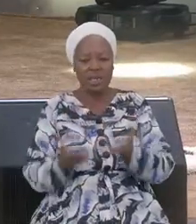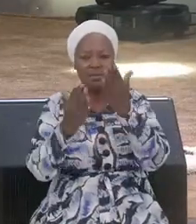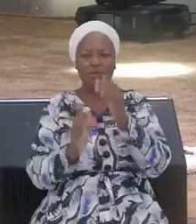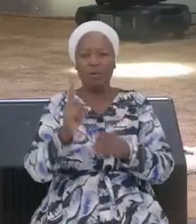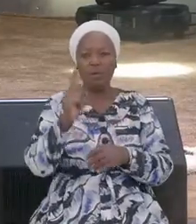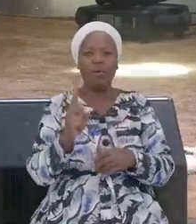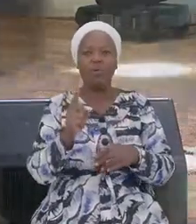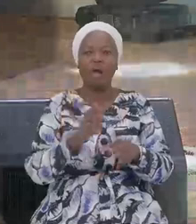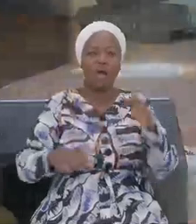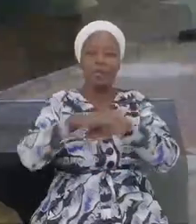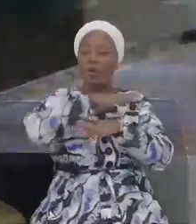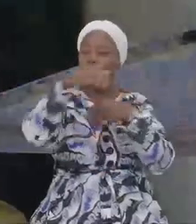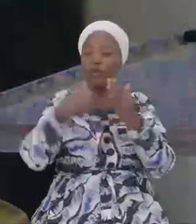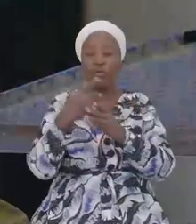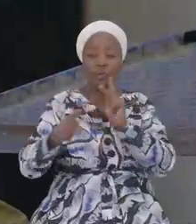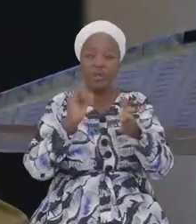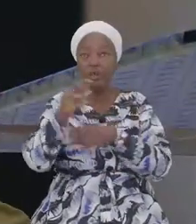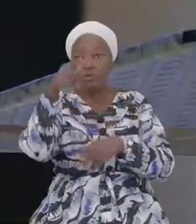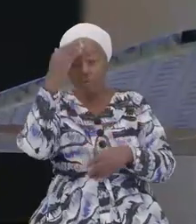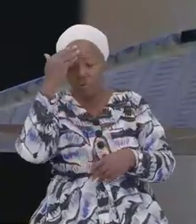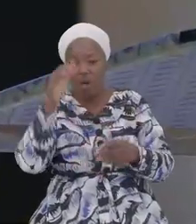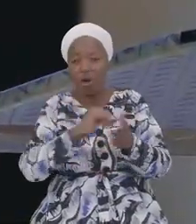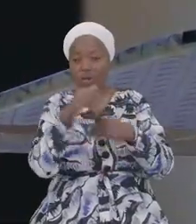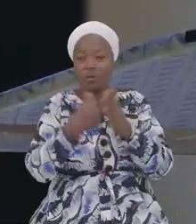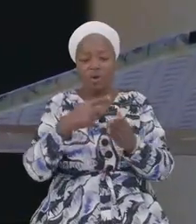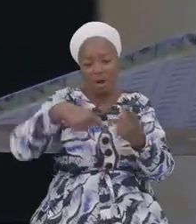connaissez, au-dessus des gens que vous connaissez, au-dessus des gens